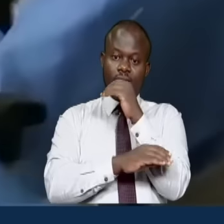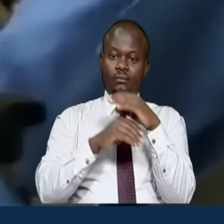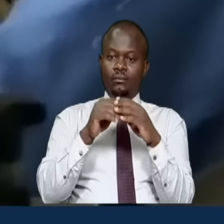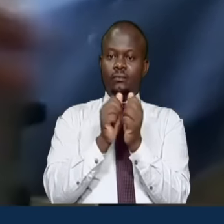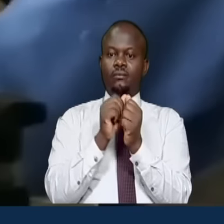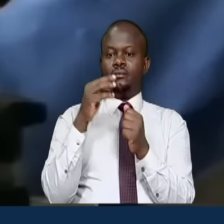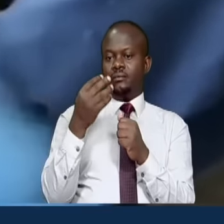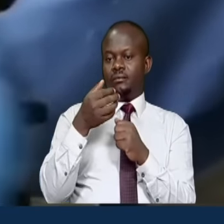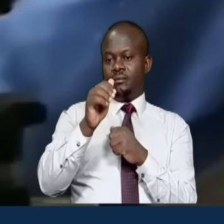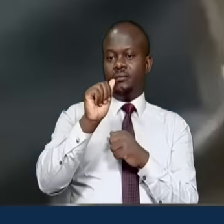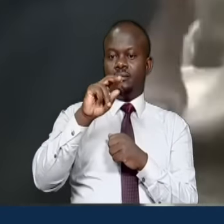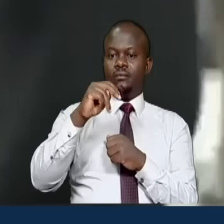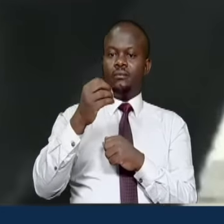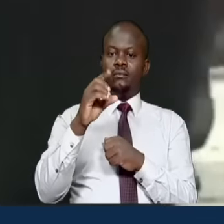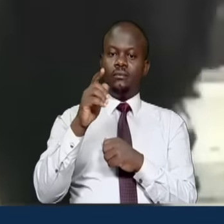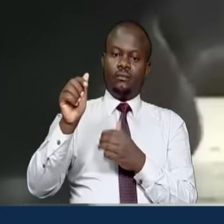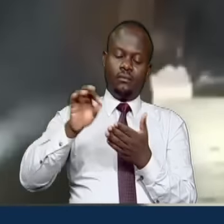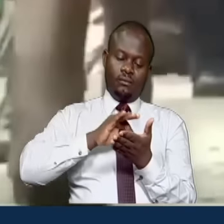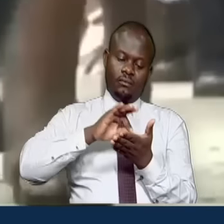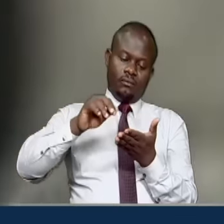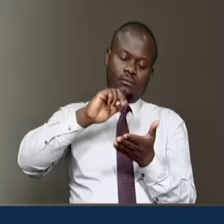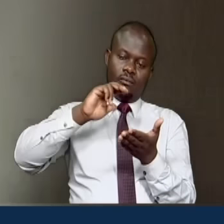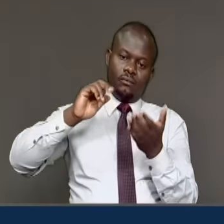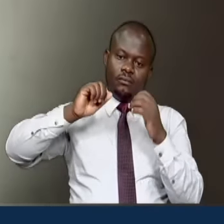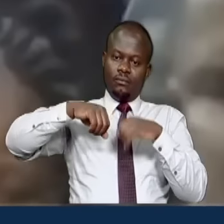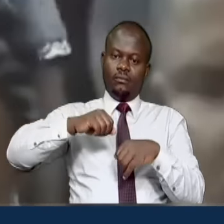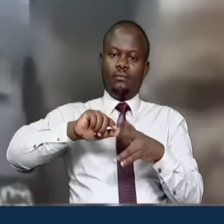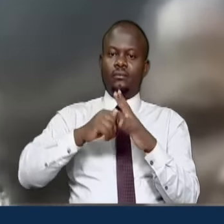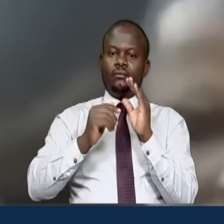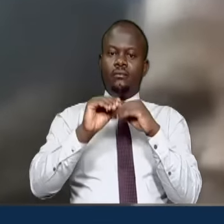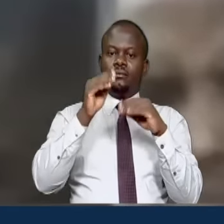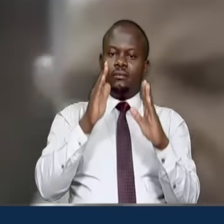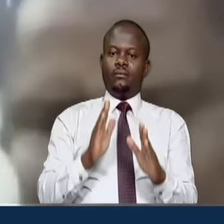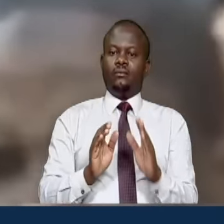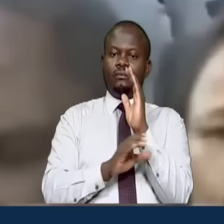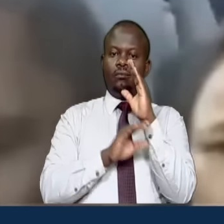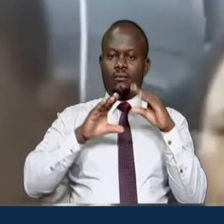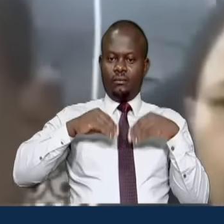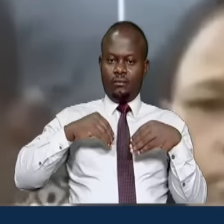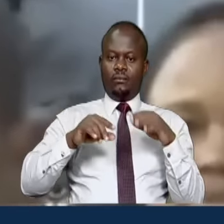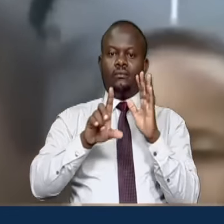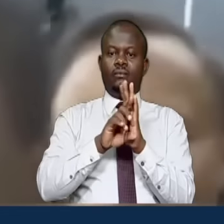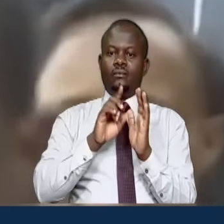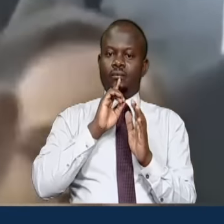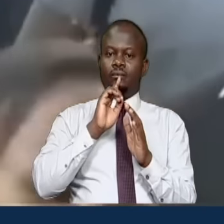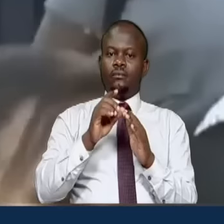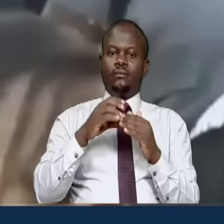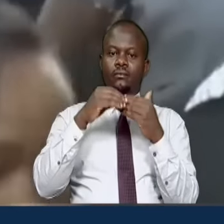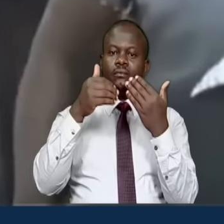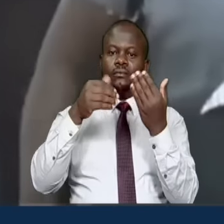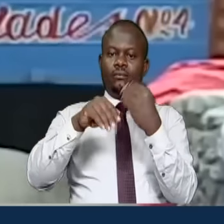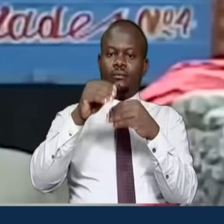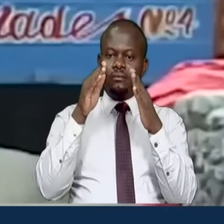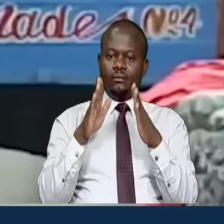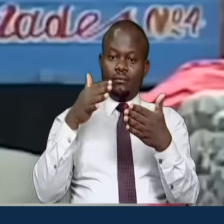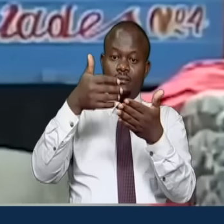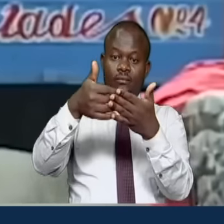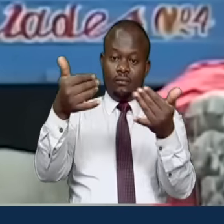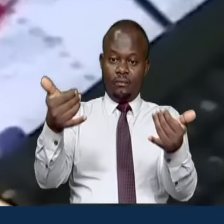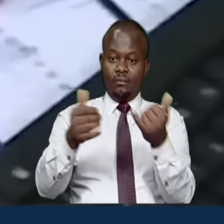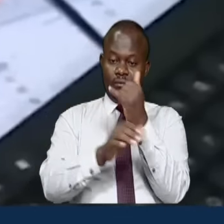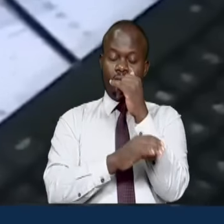14 aricyo Angola gishyize umukono ku masezerano atangiza iri soko nk'umubare w'ibihugu byemerewe n'amategeko n'amabwiriza agenga iri soko kugeza ubu